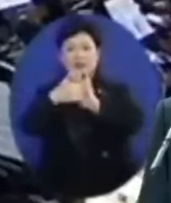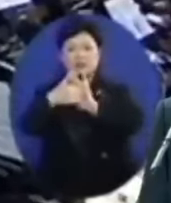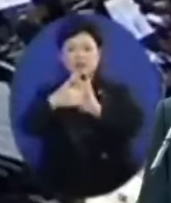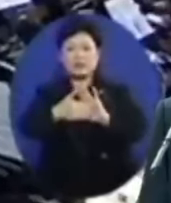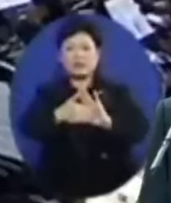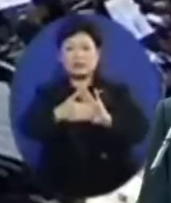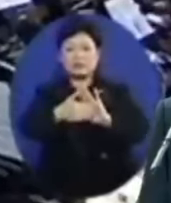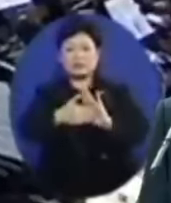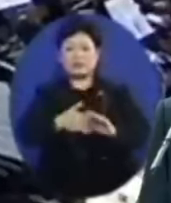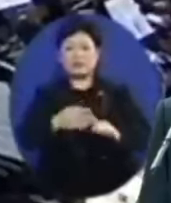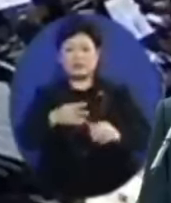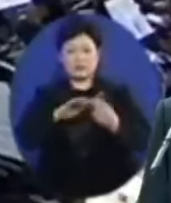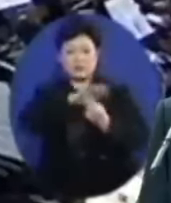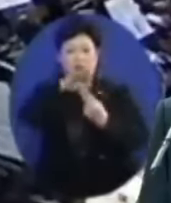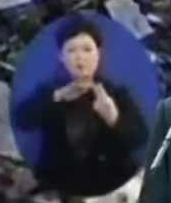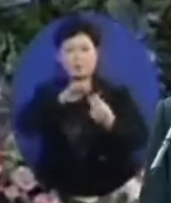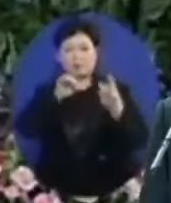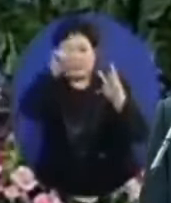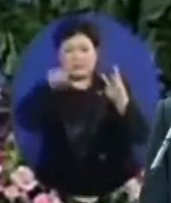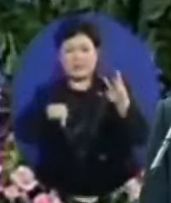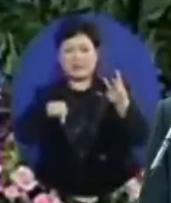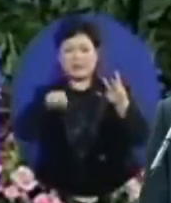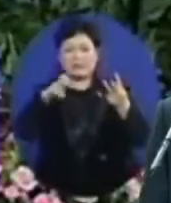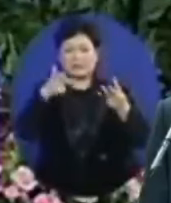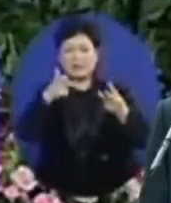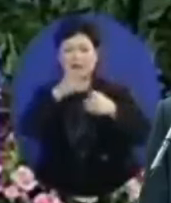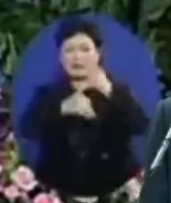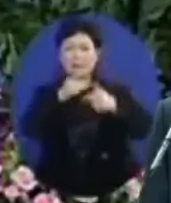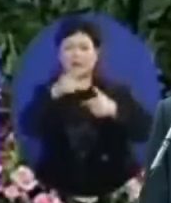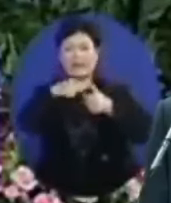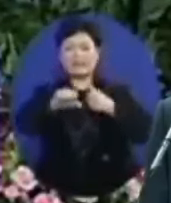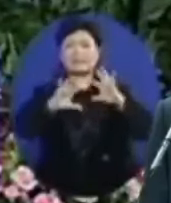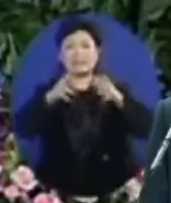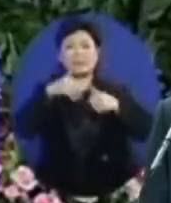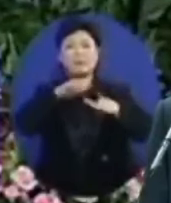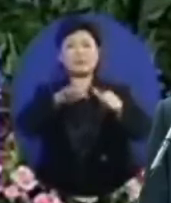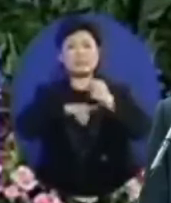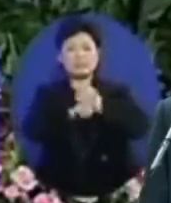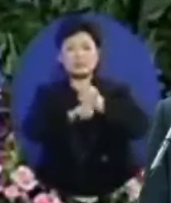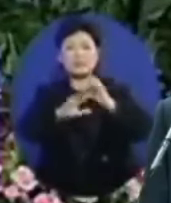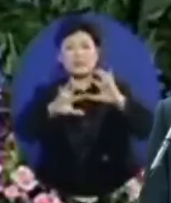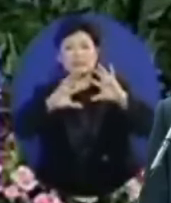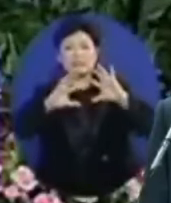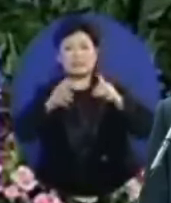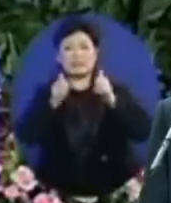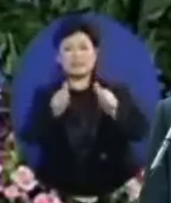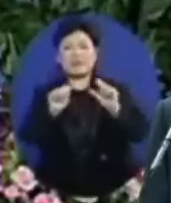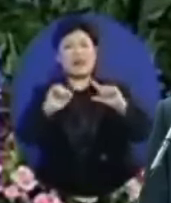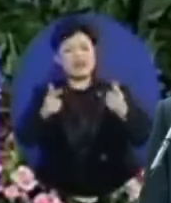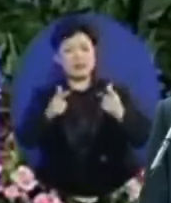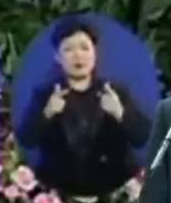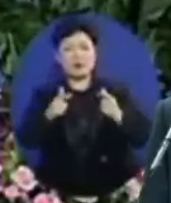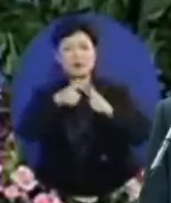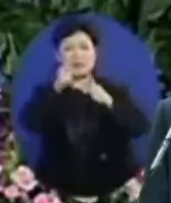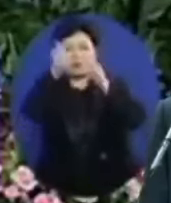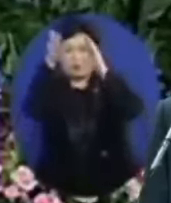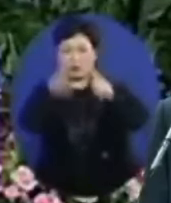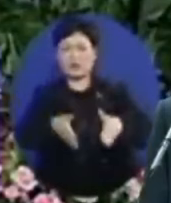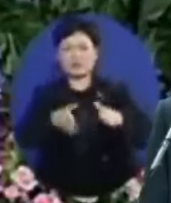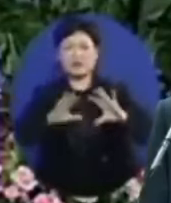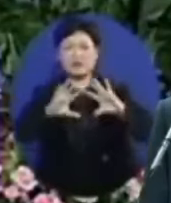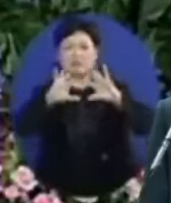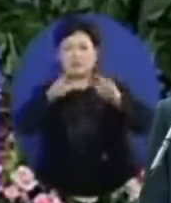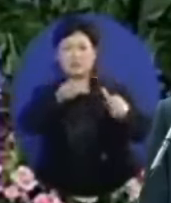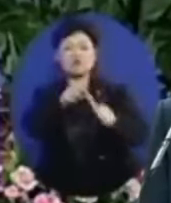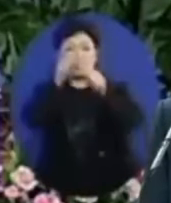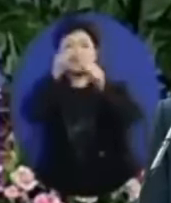것입니다. 요한복음 3장 11절에 하나님이 그 아들을 세상에 보내신 것은 세상을 심판하리 하심이 아니요 그로 말미암아 세상이 구원을